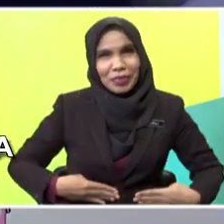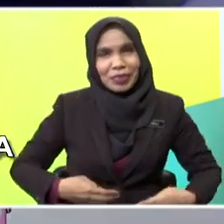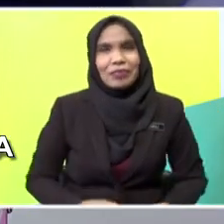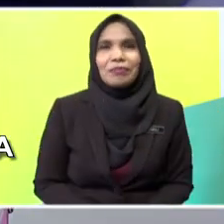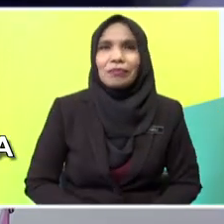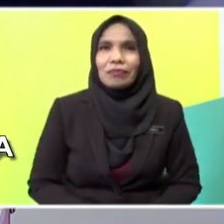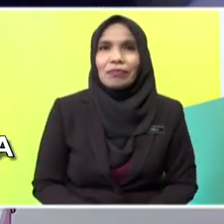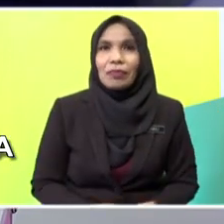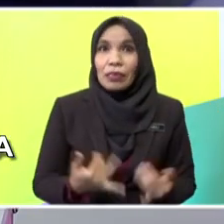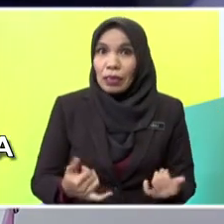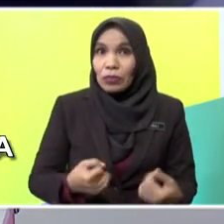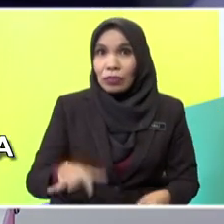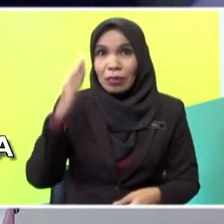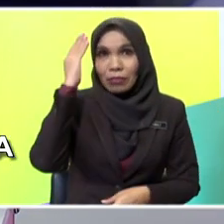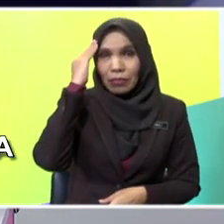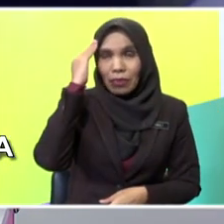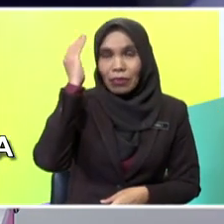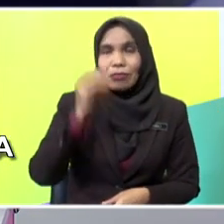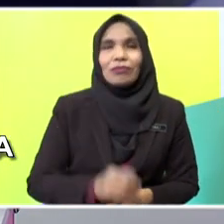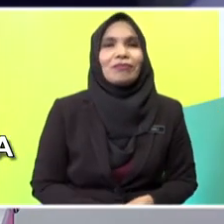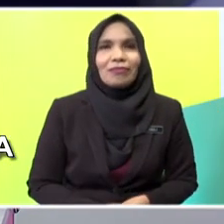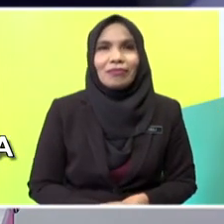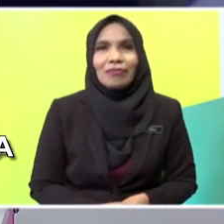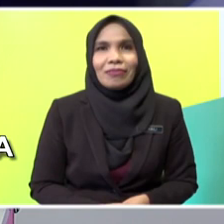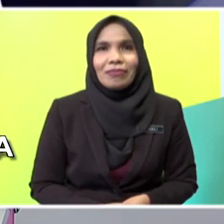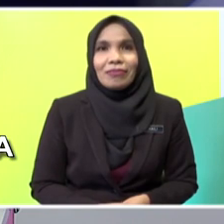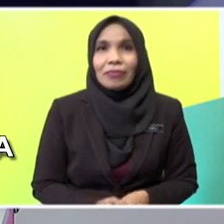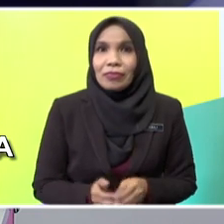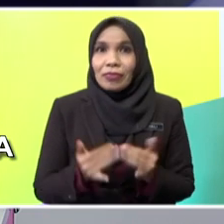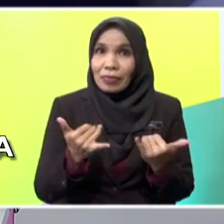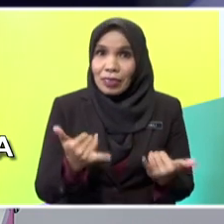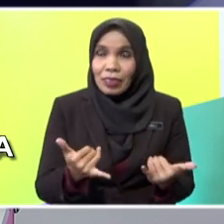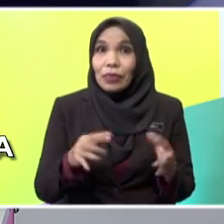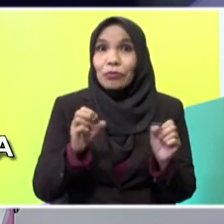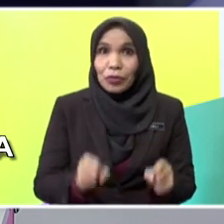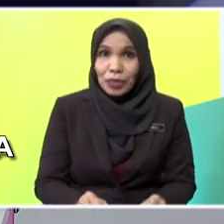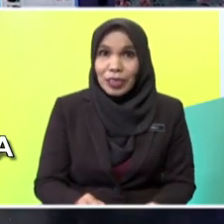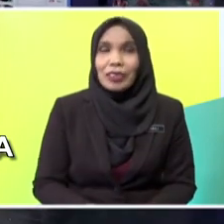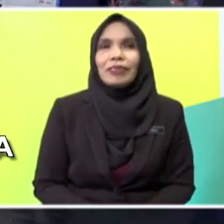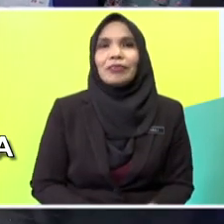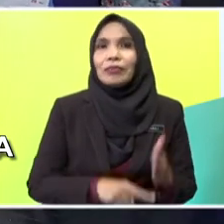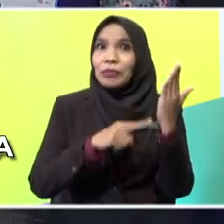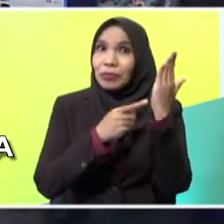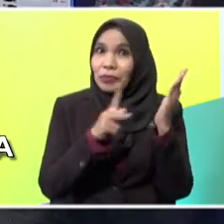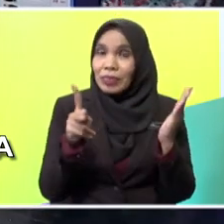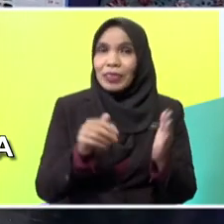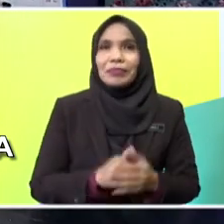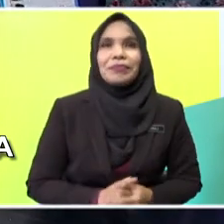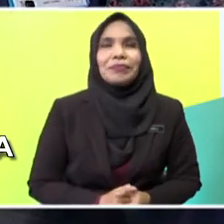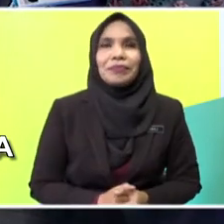kan dah tak sabar nak buat pola baju blouse. Cikgu Natra, bolehkah kita mulakan? Ya, lepas kita dah